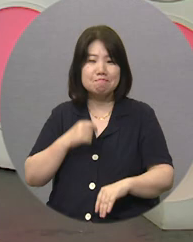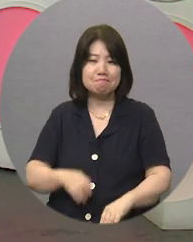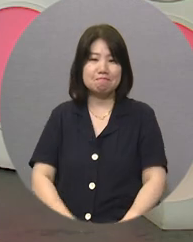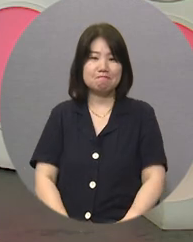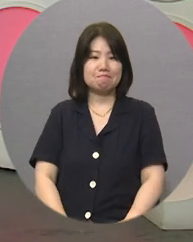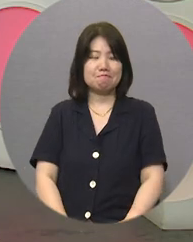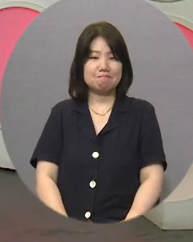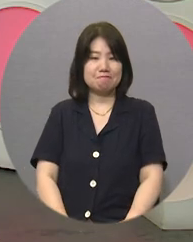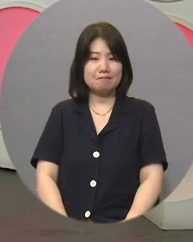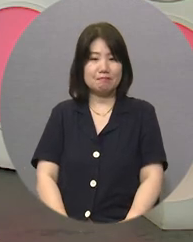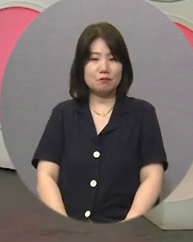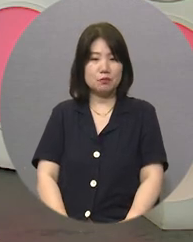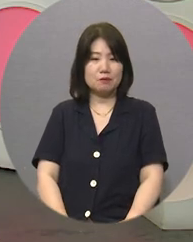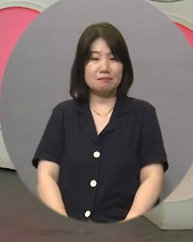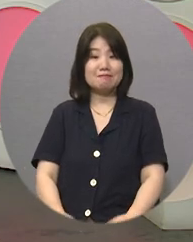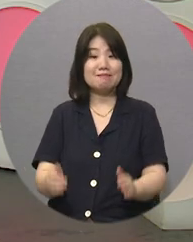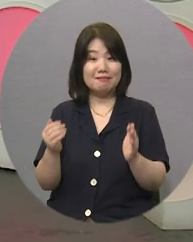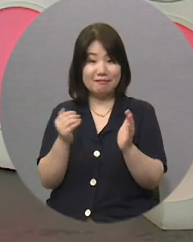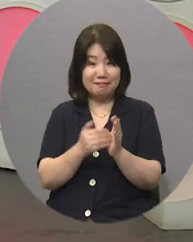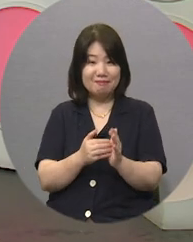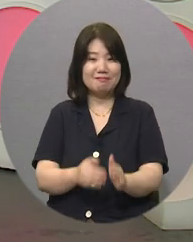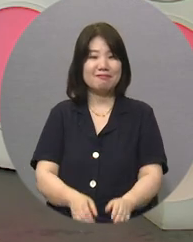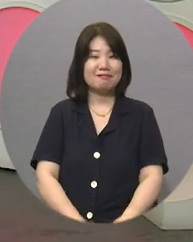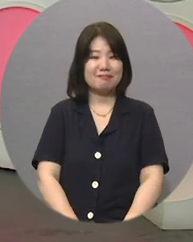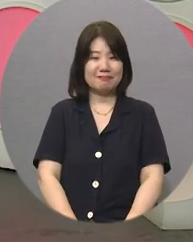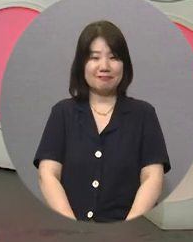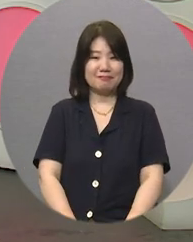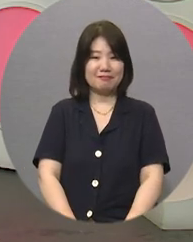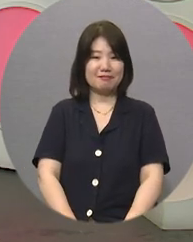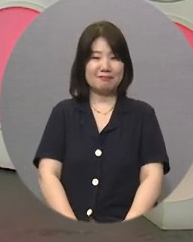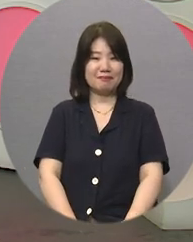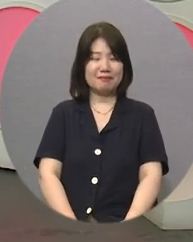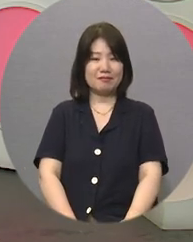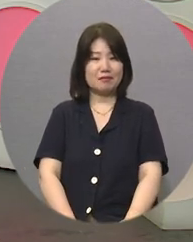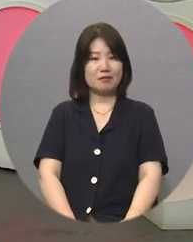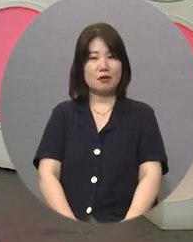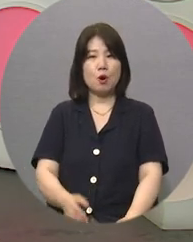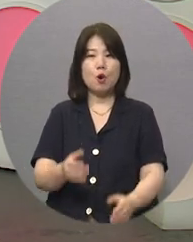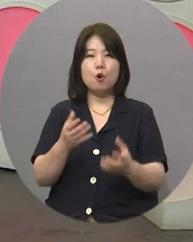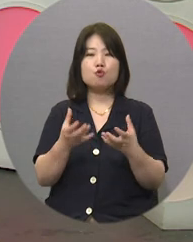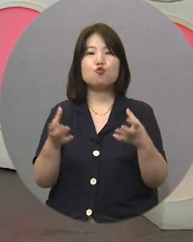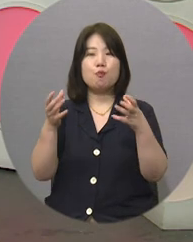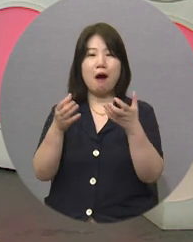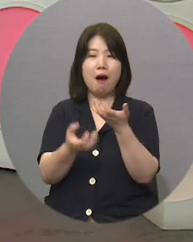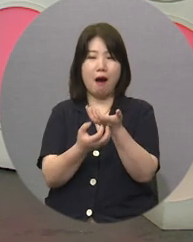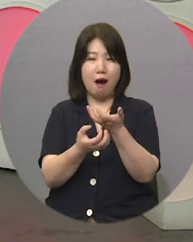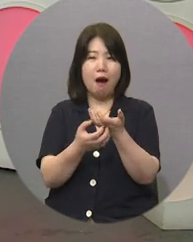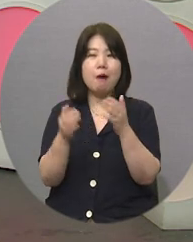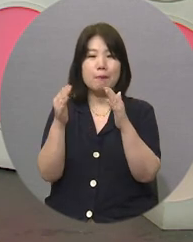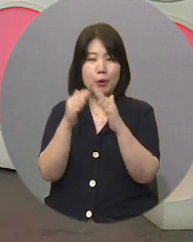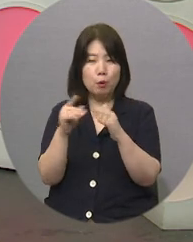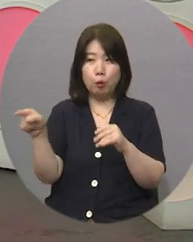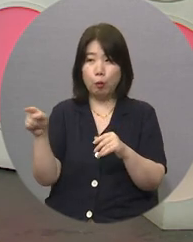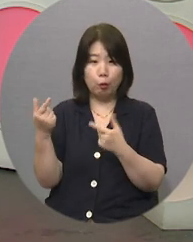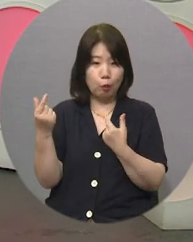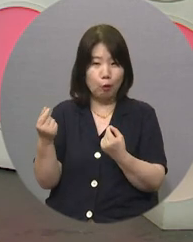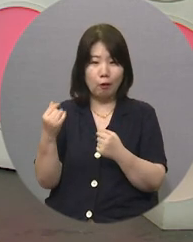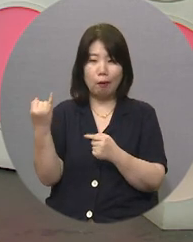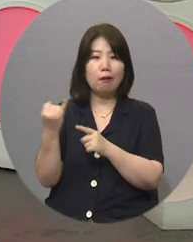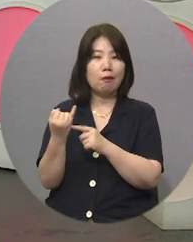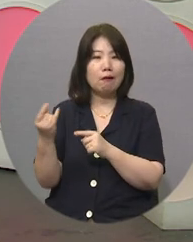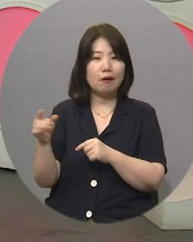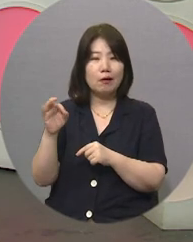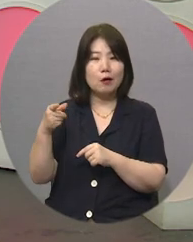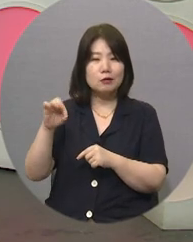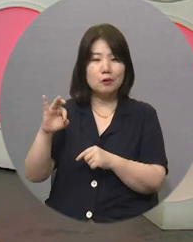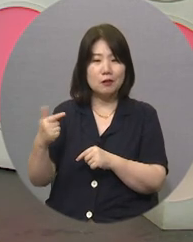전했습니다. 끝! 아, 국밥집. 그러게, 내가 지금 내용을 들으면서 아, 이거 우리 여정인 씨 사연이